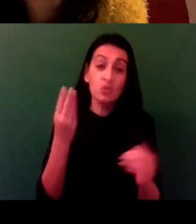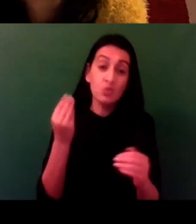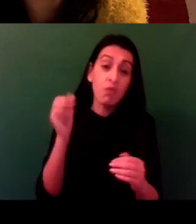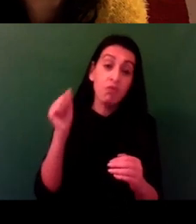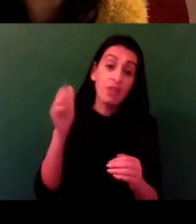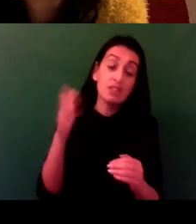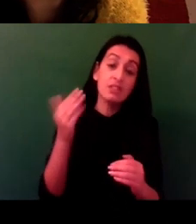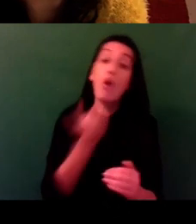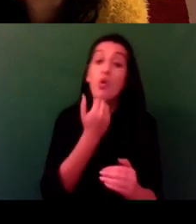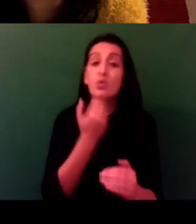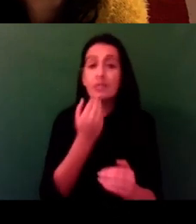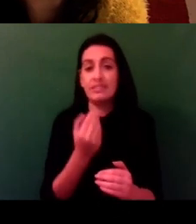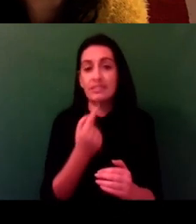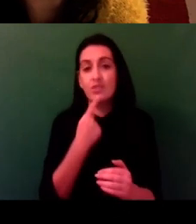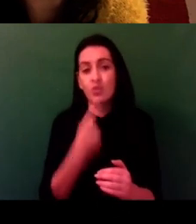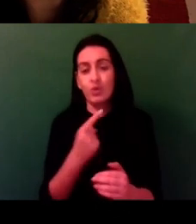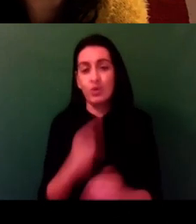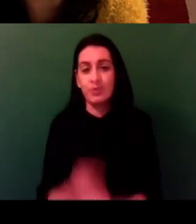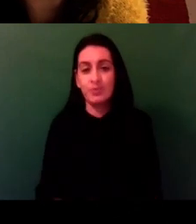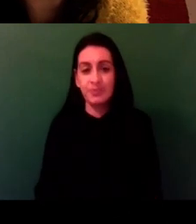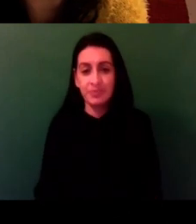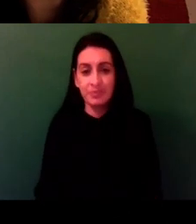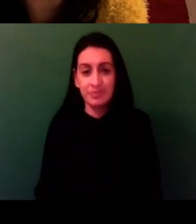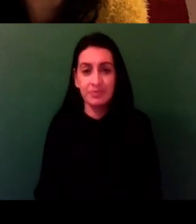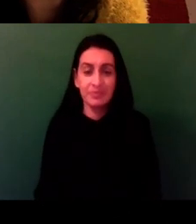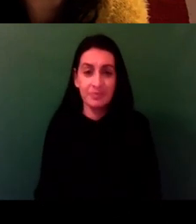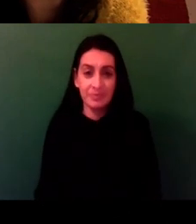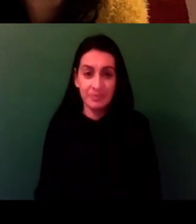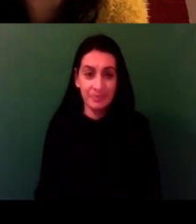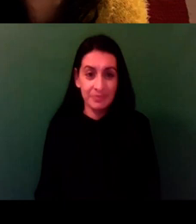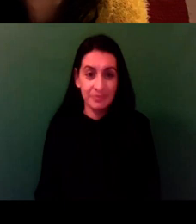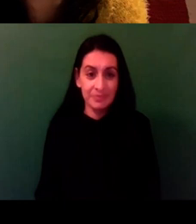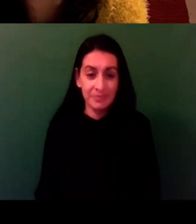Gümeç Karamük söz istemiş, el kaldırmış. Buyurun.